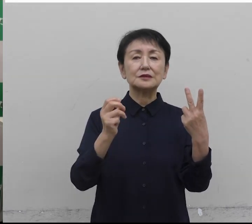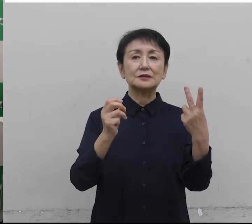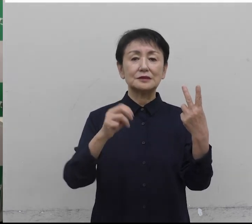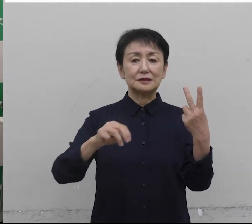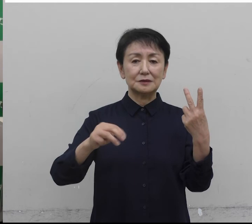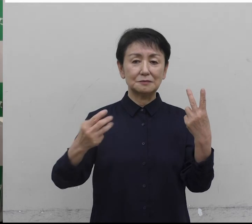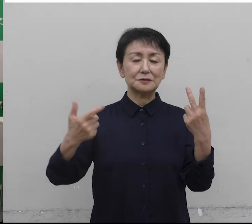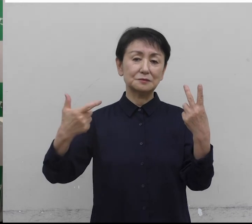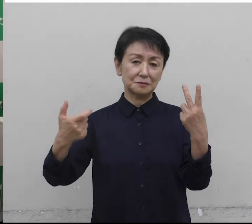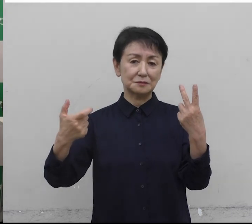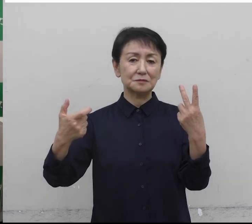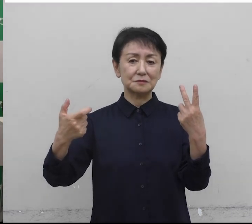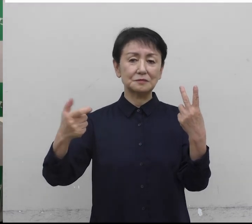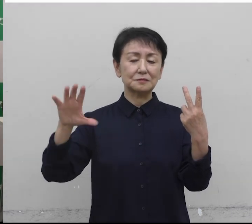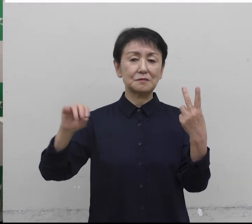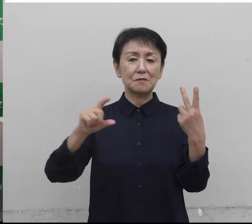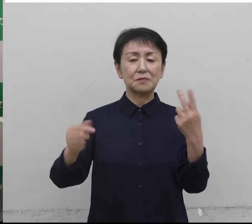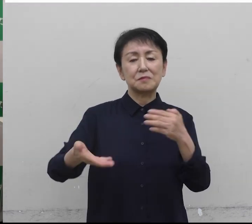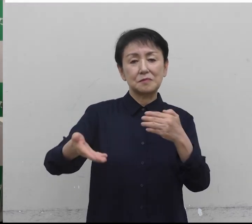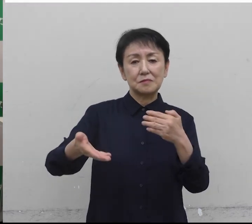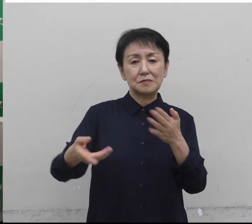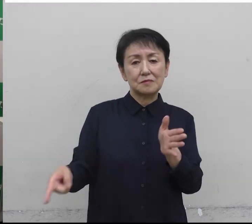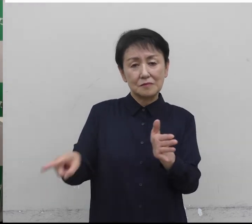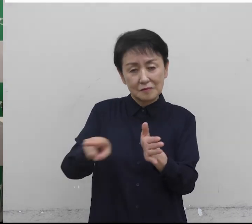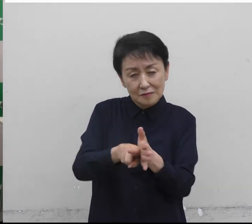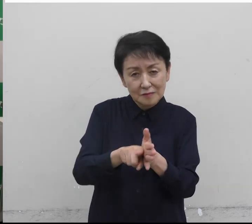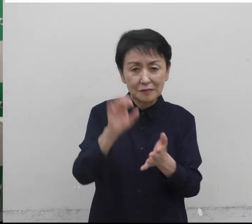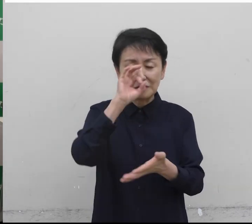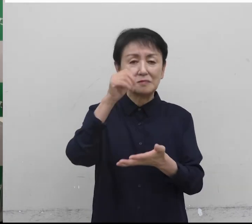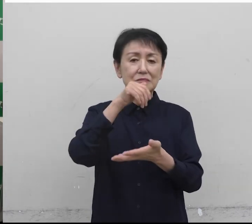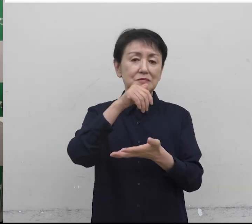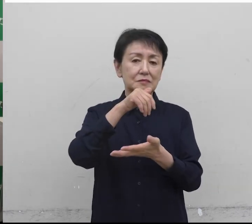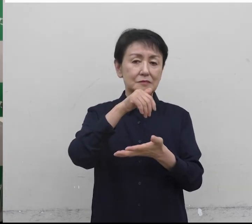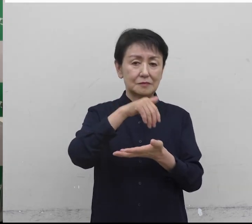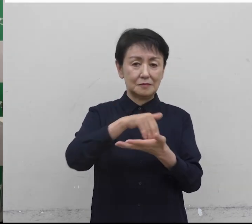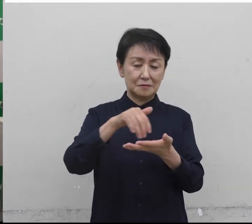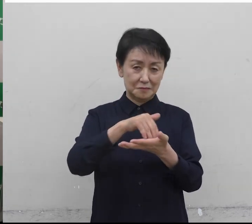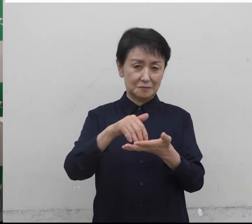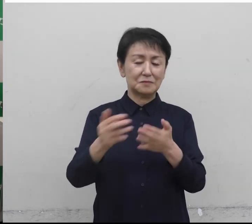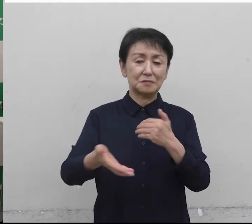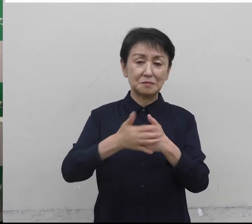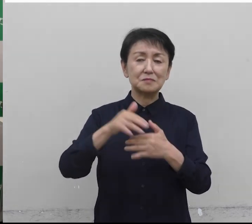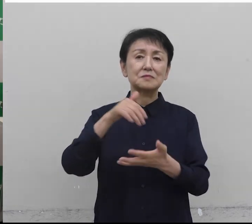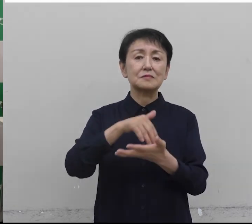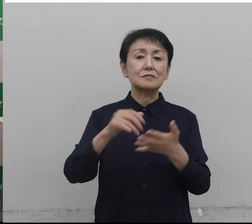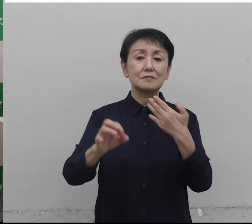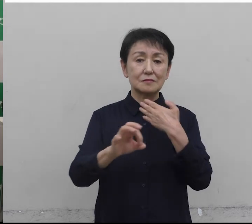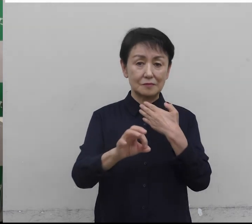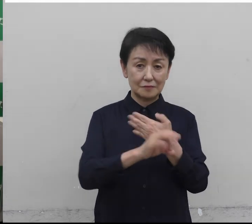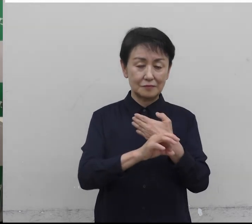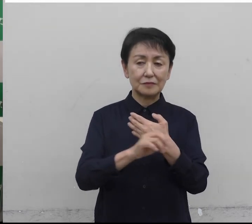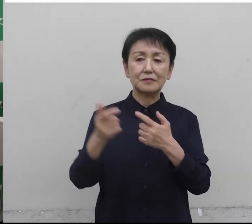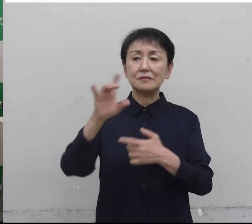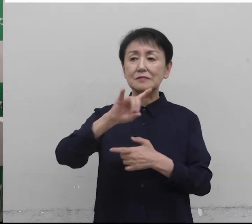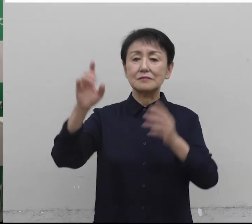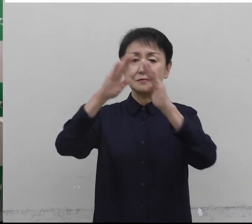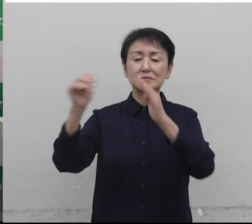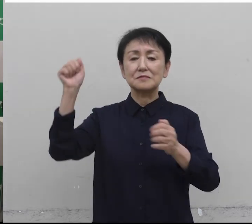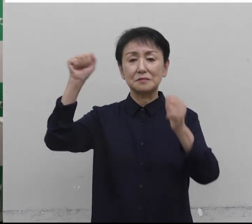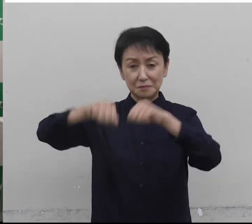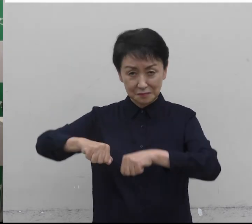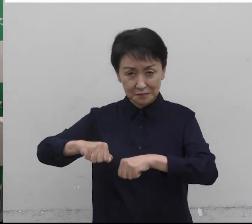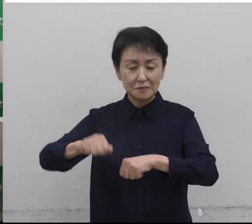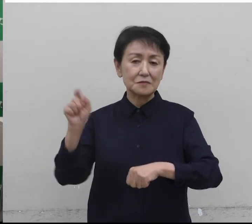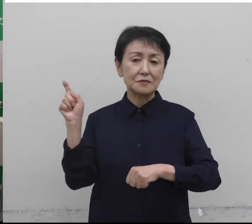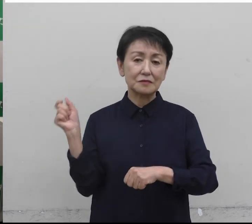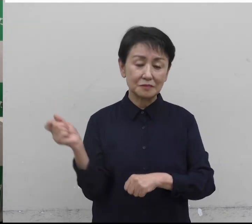追加補正案として議会の皆様にお認めいただき、速やかに実施してまいりたいというふうに